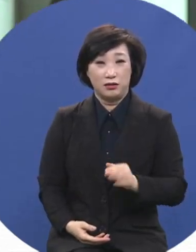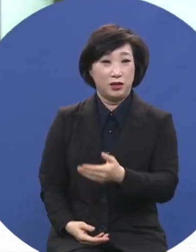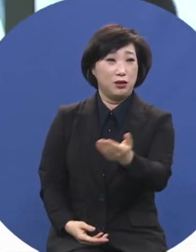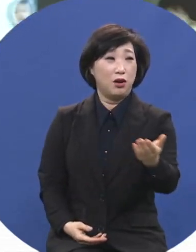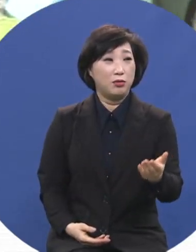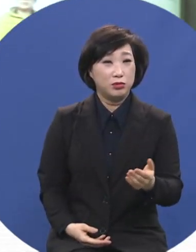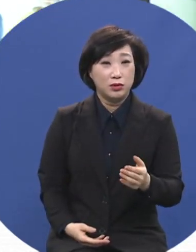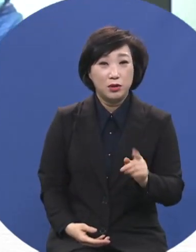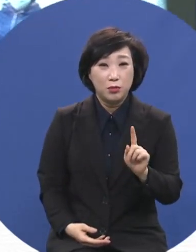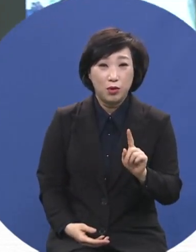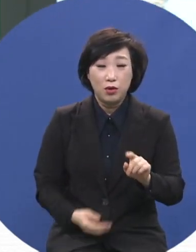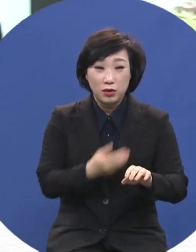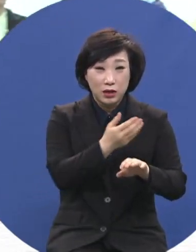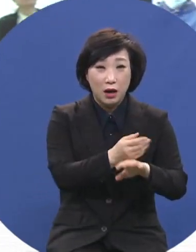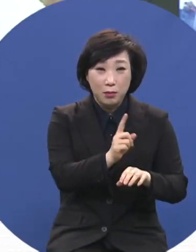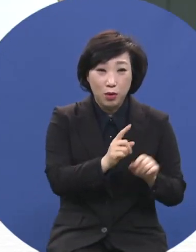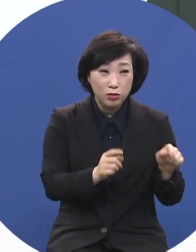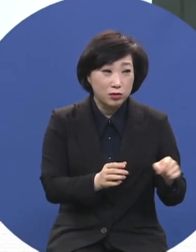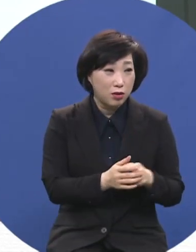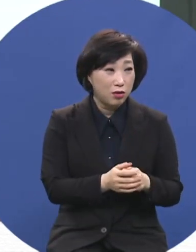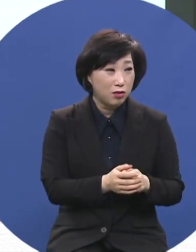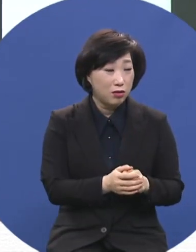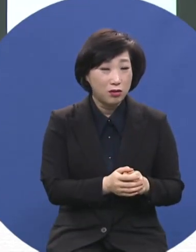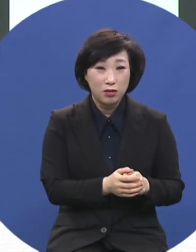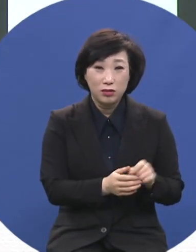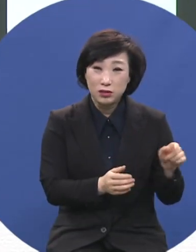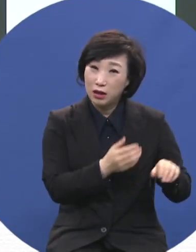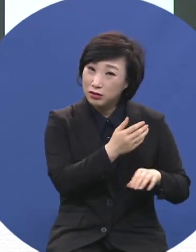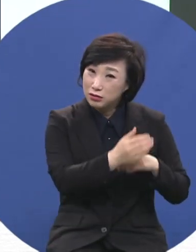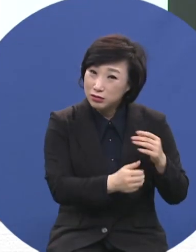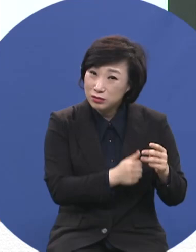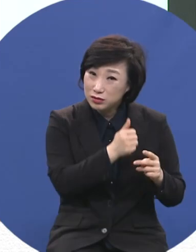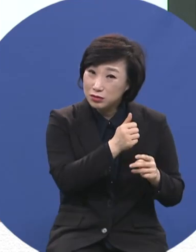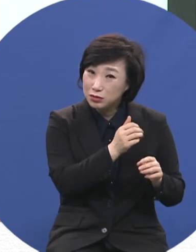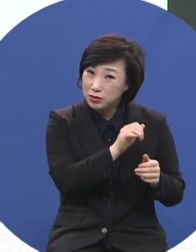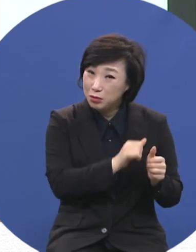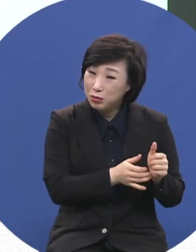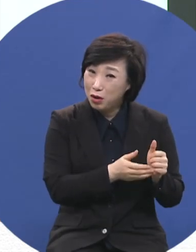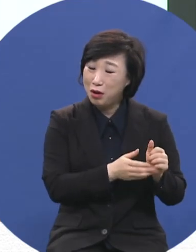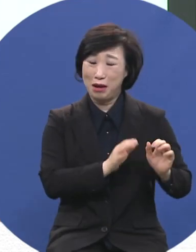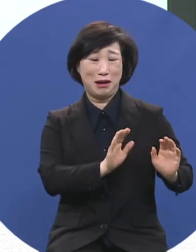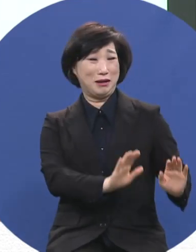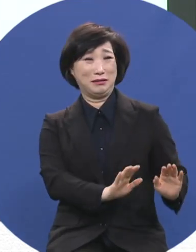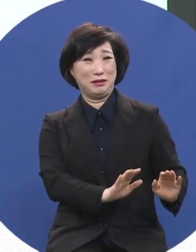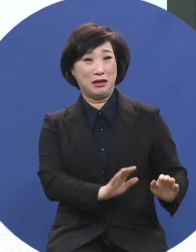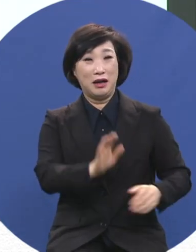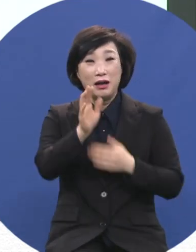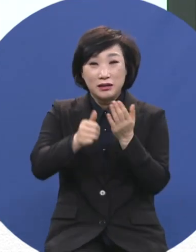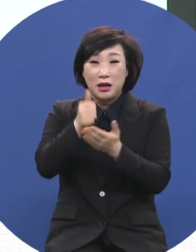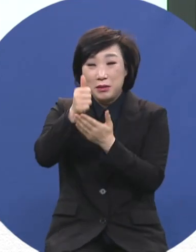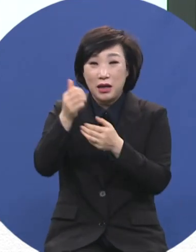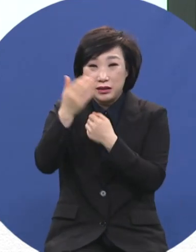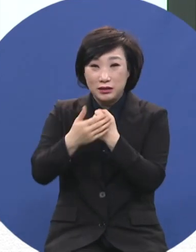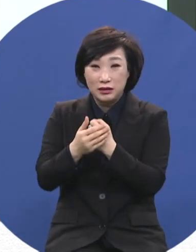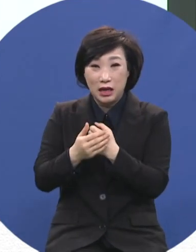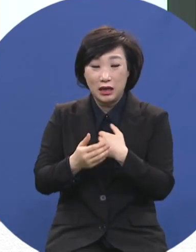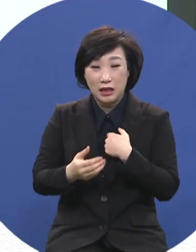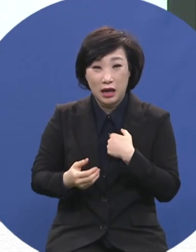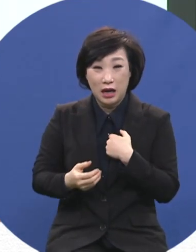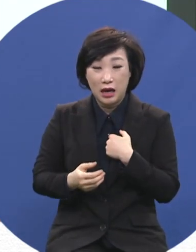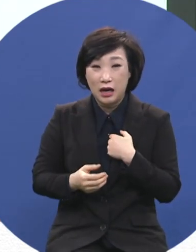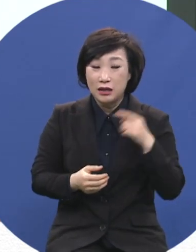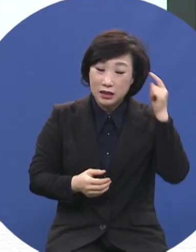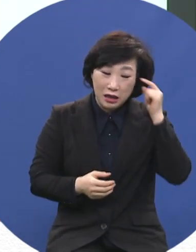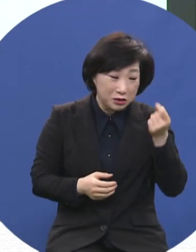무디 다른 그건 장난 같은 행동이요. 그 은혜 앞에서 못된 짓 할 수 있는